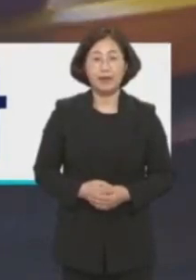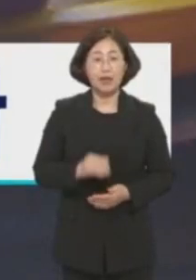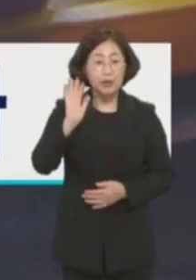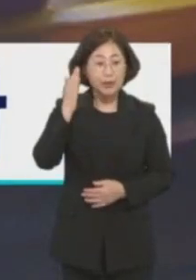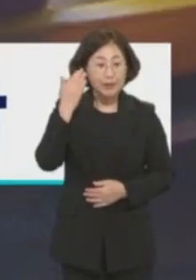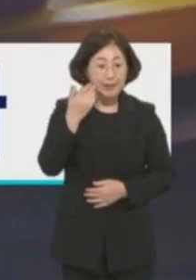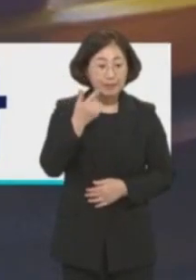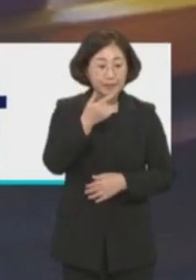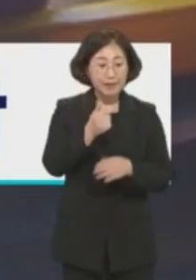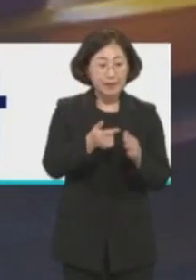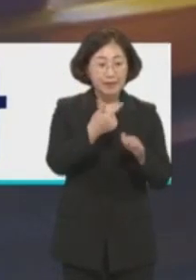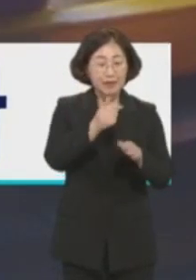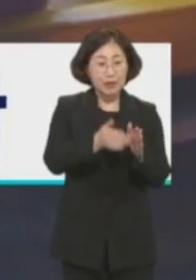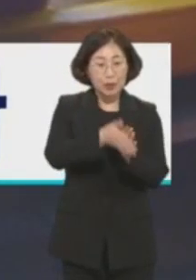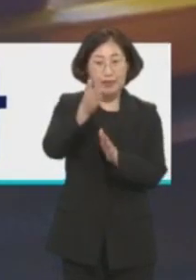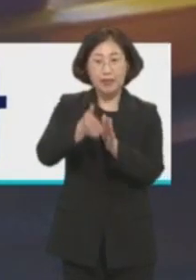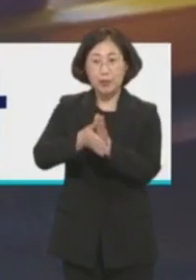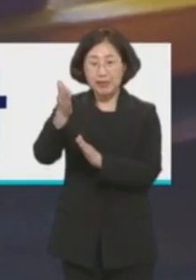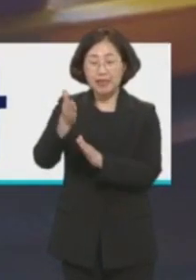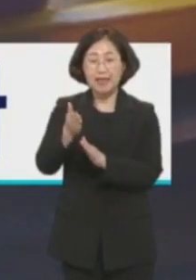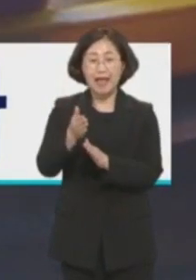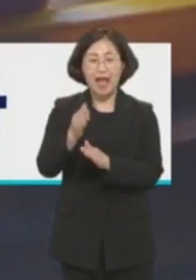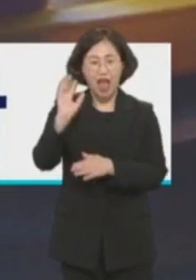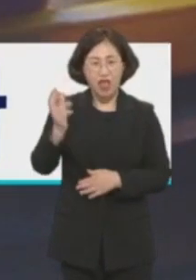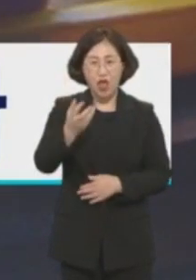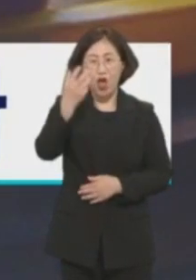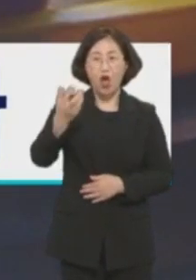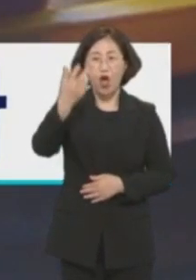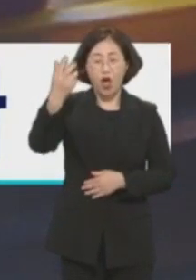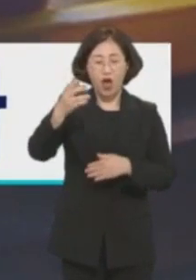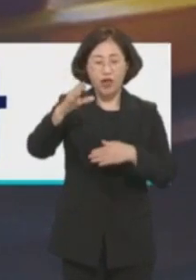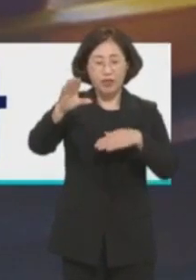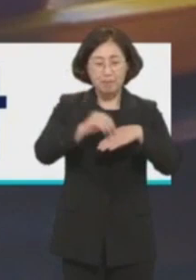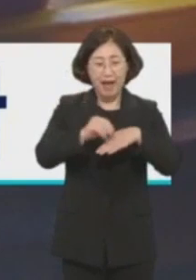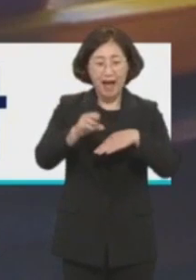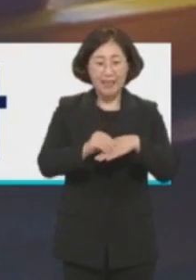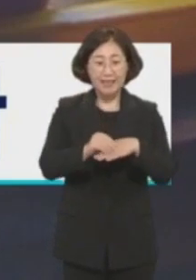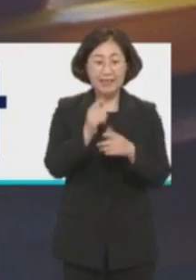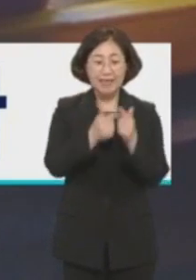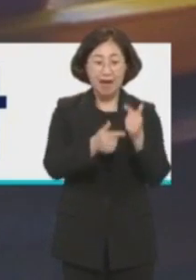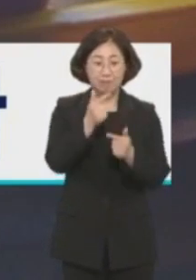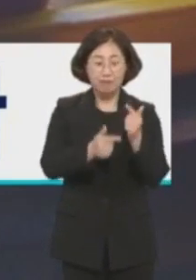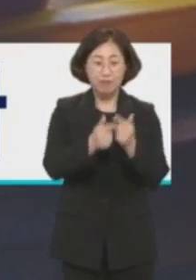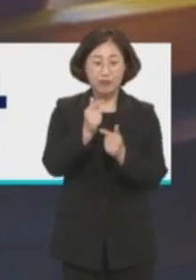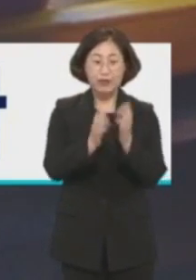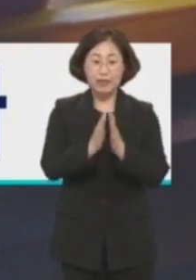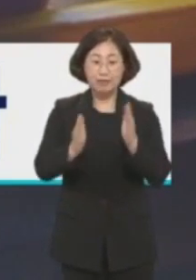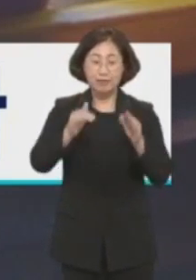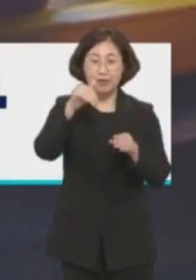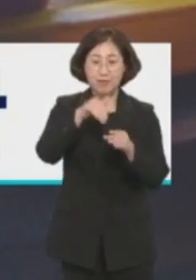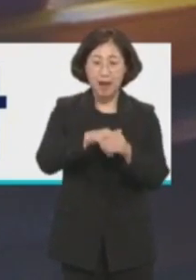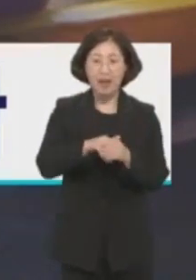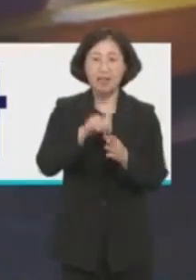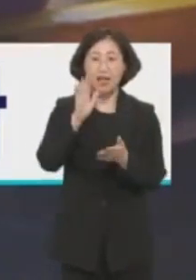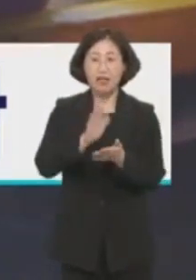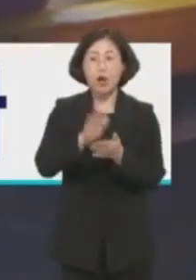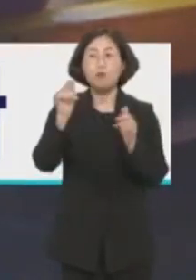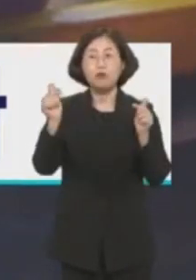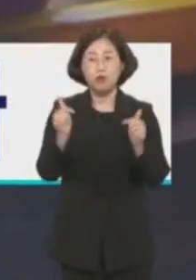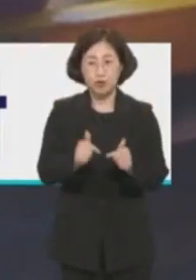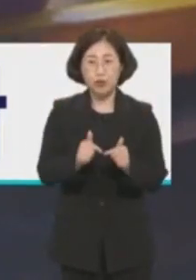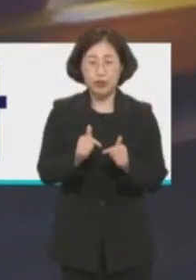요즘 도심 곳곳에 정원을 만들고 탄소를 흡수하는 나무나 각종 식물을 심어서 온난화나 열섬 현상을 줄이려는